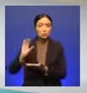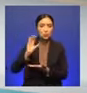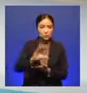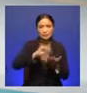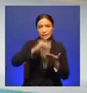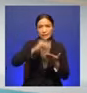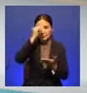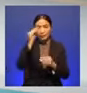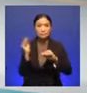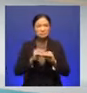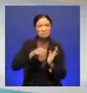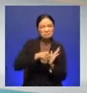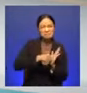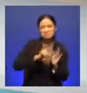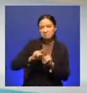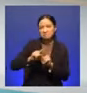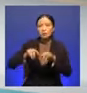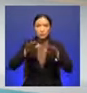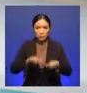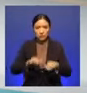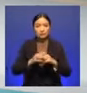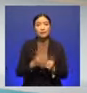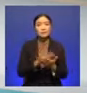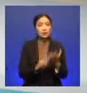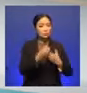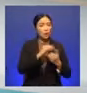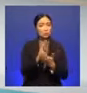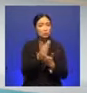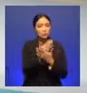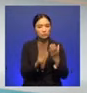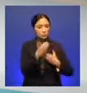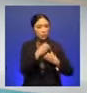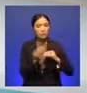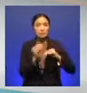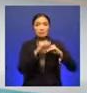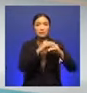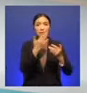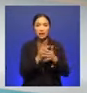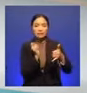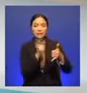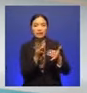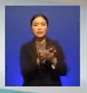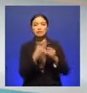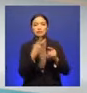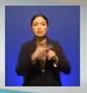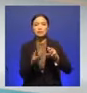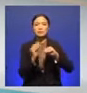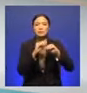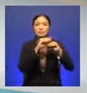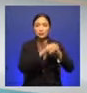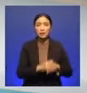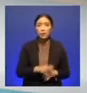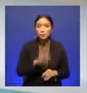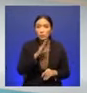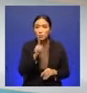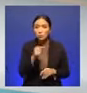ามากขึ้นหนี้สินอื่นๆลดลงนะครับรายได้จากธุรกิจเพิ่มขึ้นค่าจ้างต่อเดือนก็เพิ่มขึ้นเพราะงั้นไอการที่เราไป